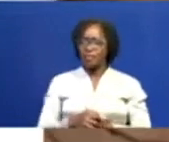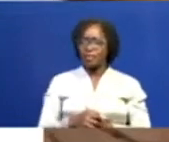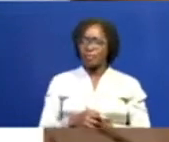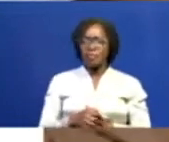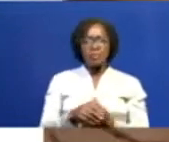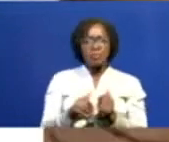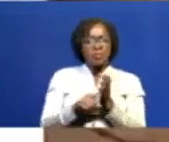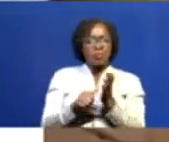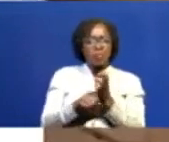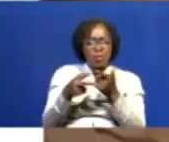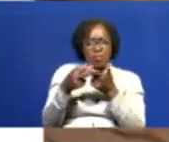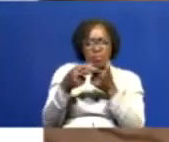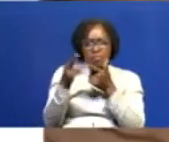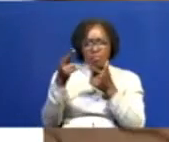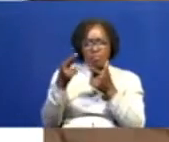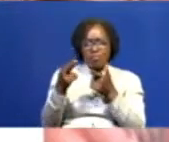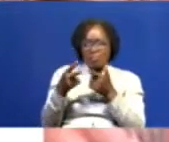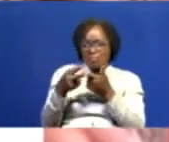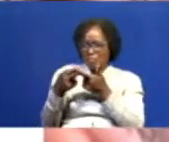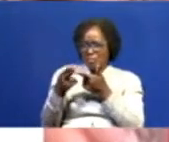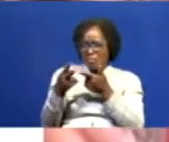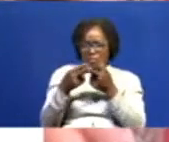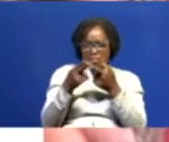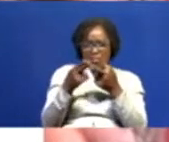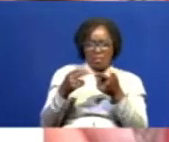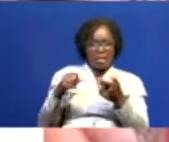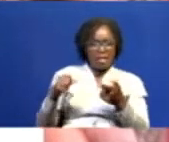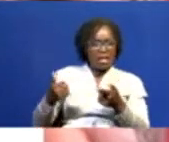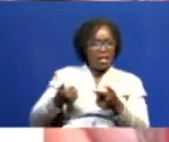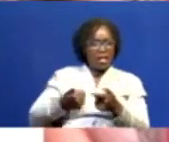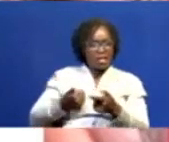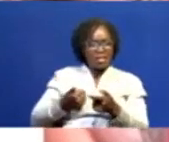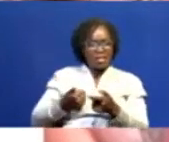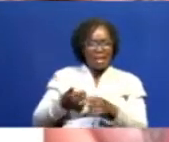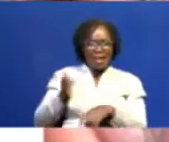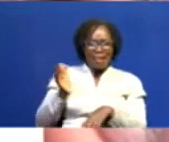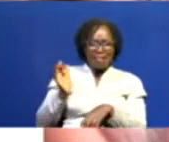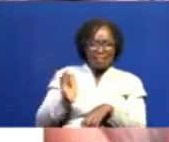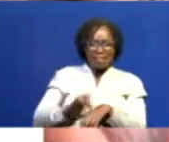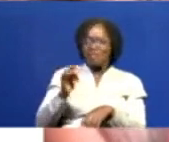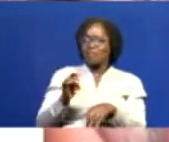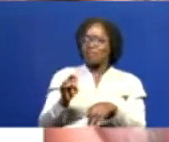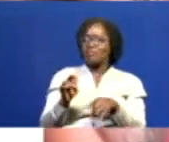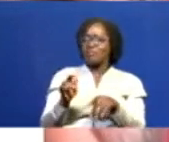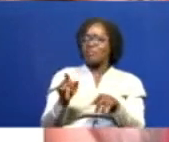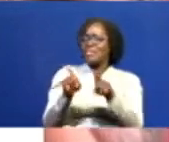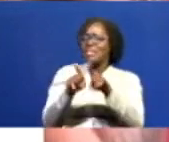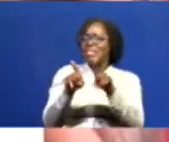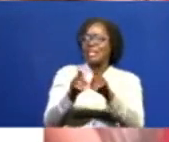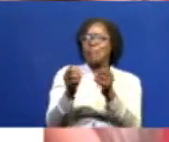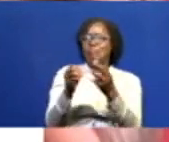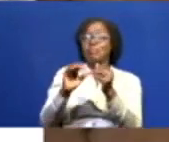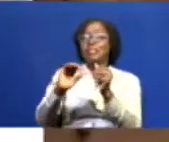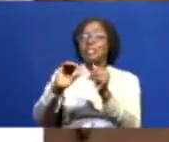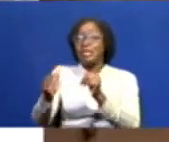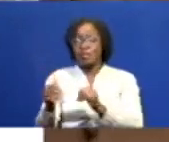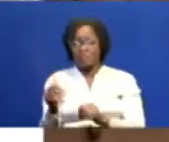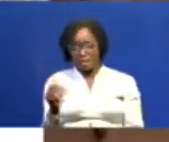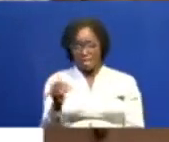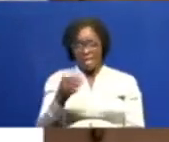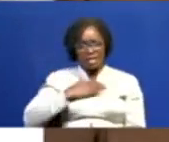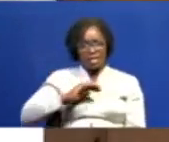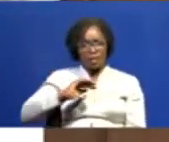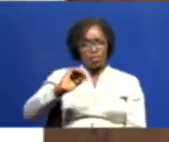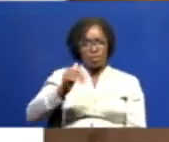Tatizo la ukeketaji wasichana bado ni donda sugu katika jamii mbalimbali humu nchini. Kaunti ya Samburu ni miongoni mwa